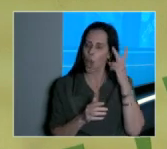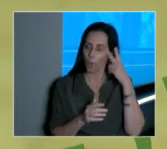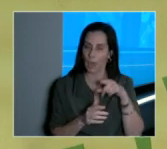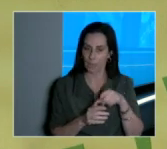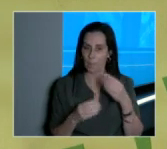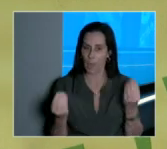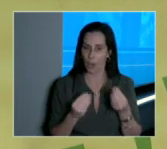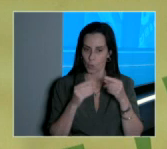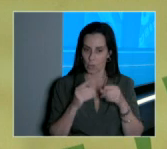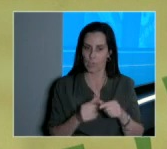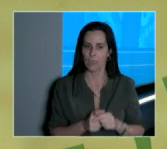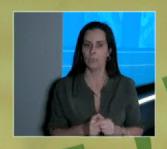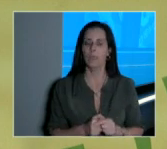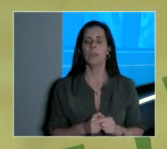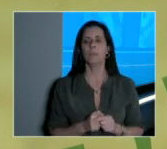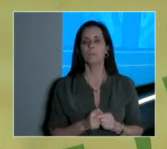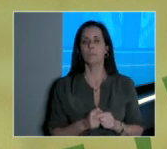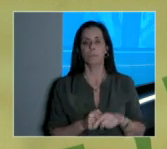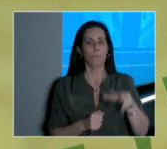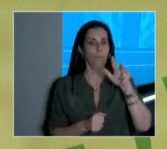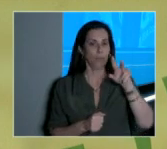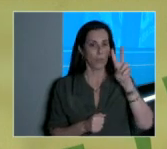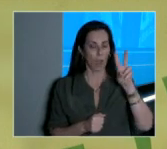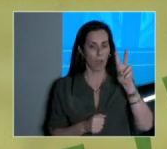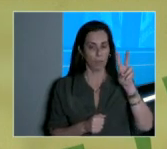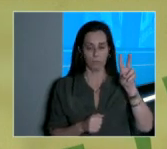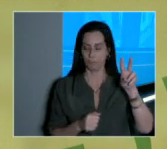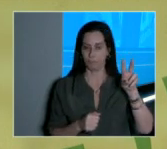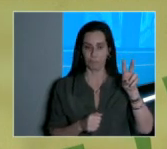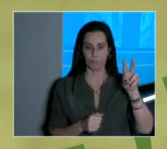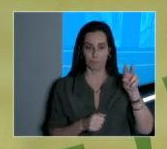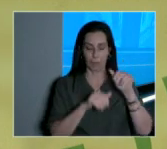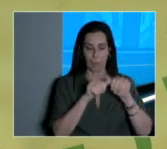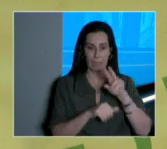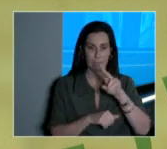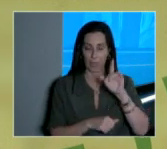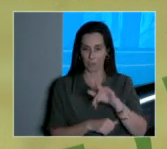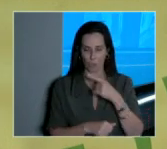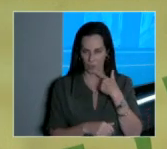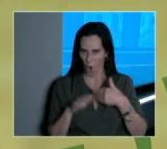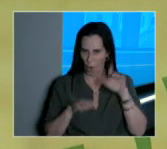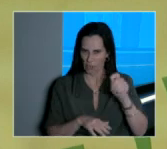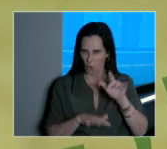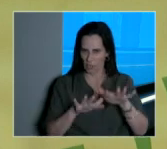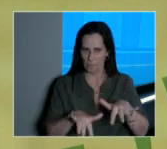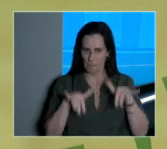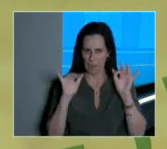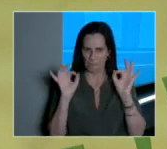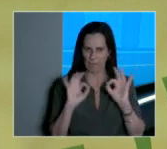ביניהם כדבר מהסוג הזה. 32 כנגד 21 הצביעו בעד ונגד, זאת אומרת רוב הכנסת בכלל לא הייתה,